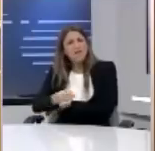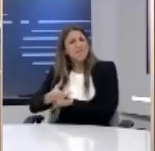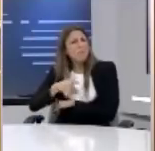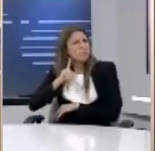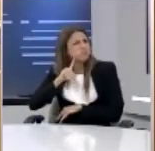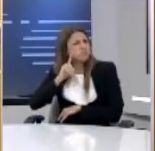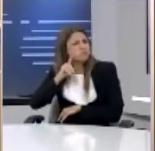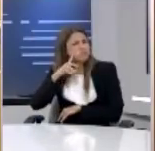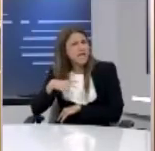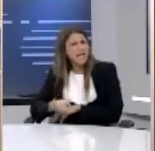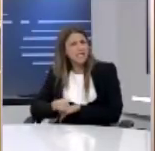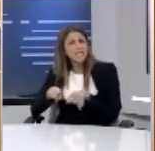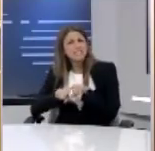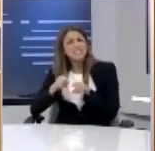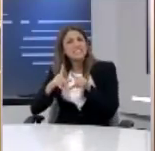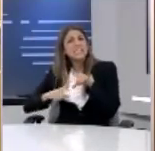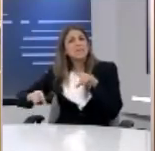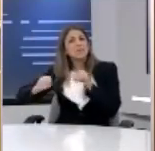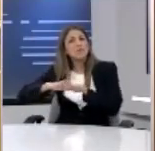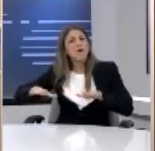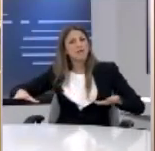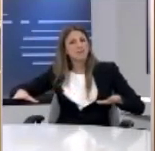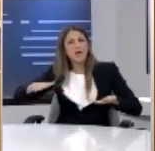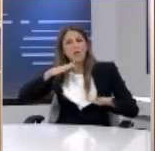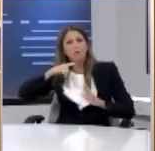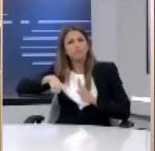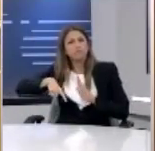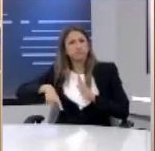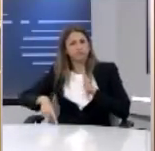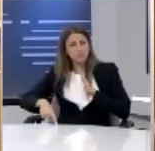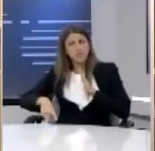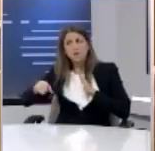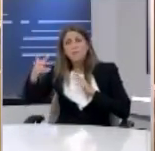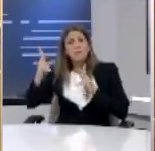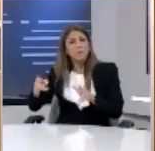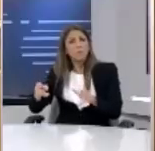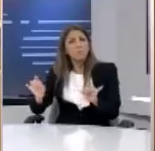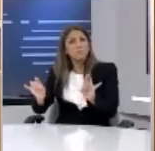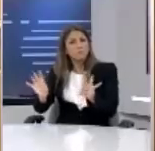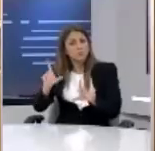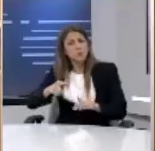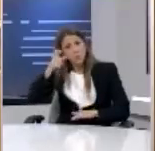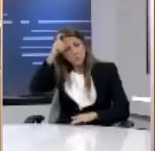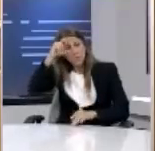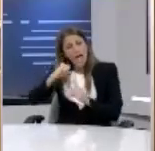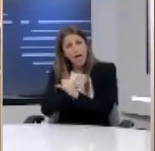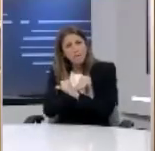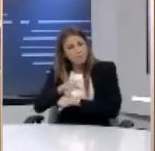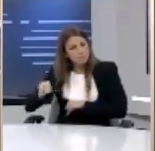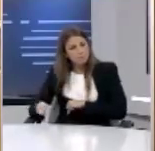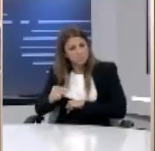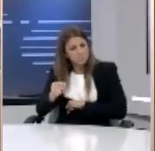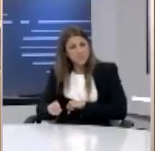Κύπρου. Και έρχεται μετά ο Υπουργός Εξωτερικών της Τουρκίας, ο κύριος